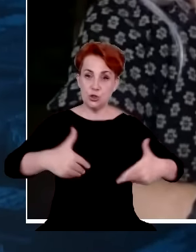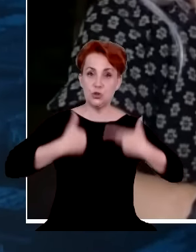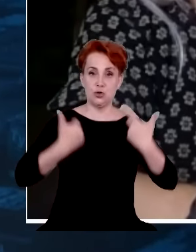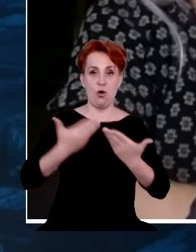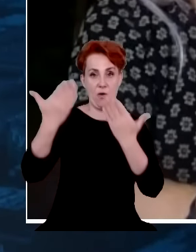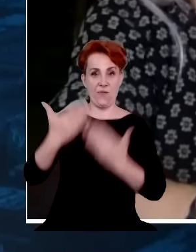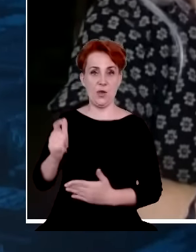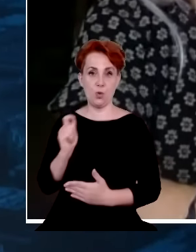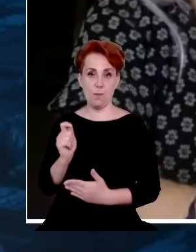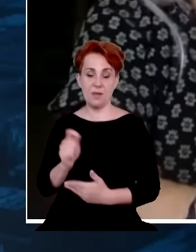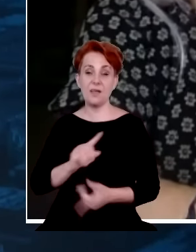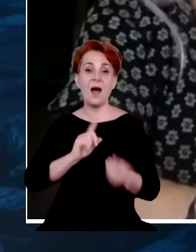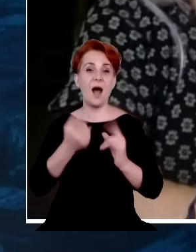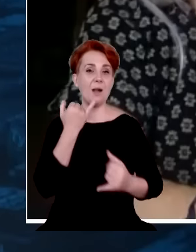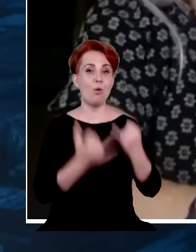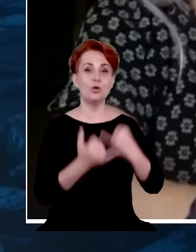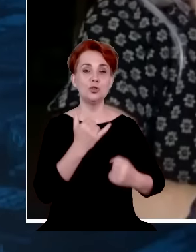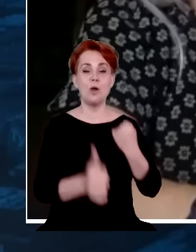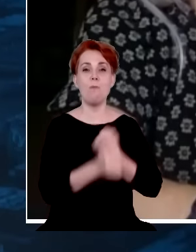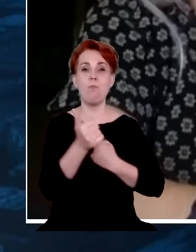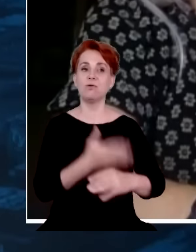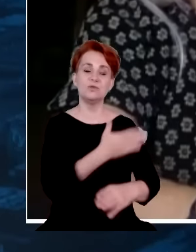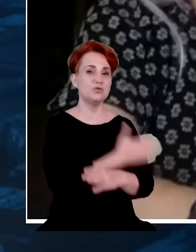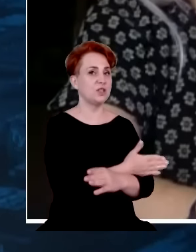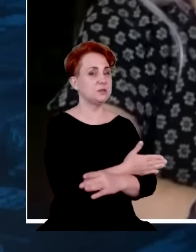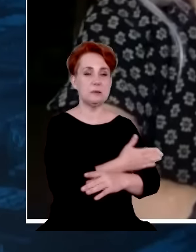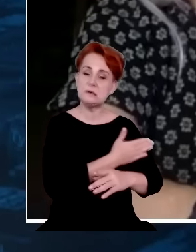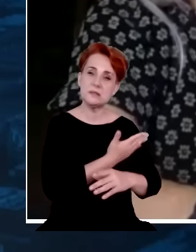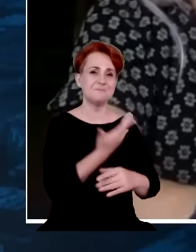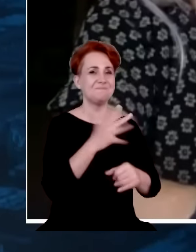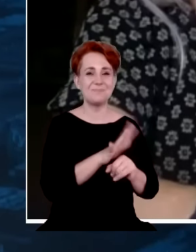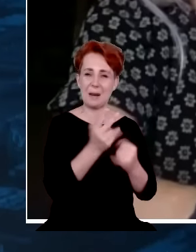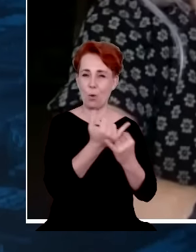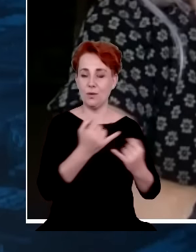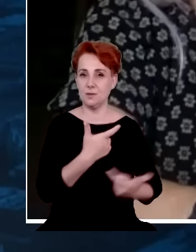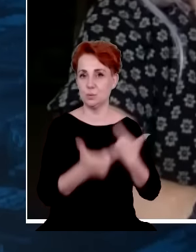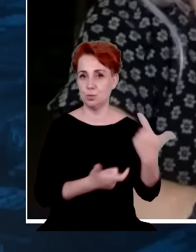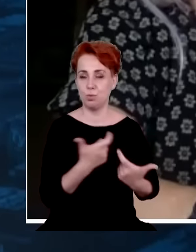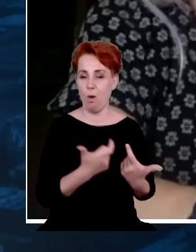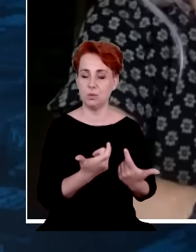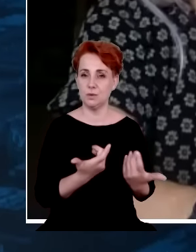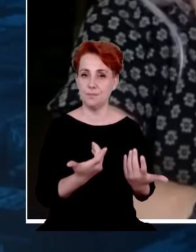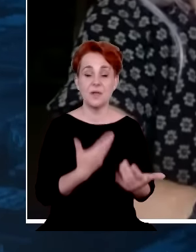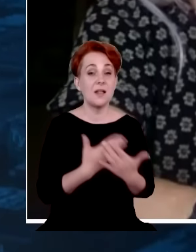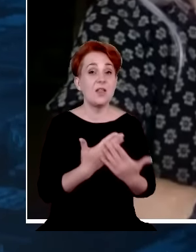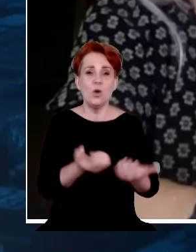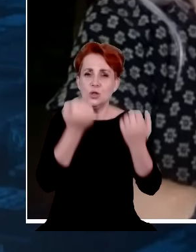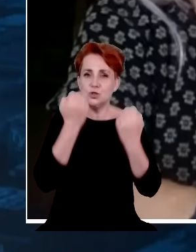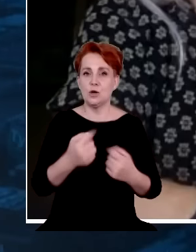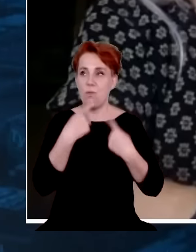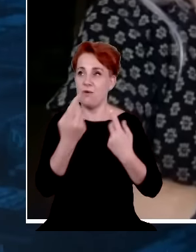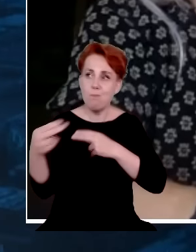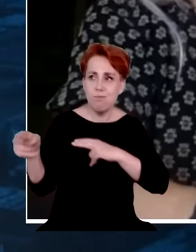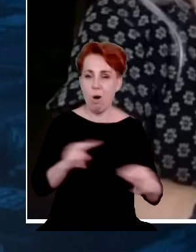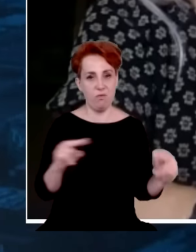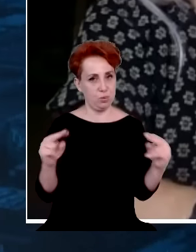bądź wtedy kiedy jest wynikiem czynu zabronionego więc trudno mi tutaj mówić o powrocie do kompromisu dlatego